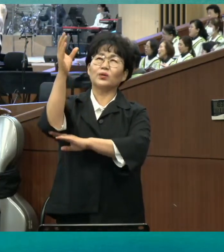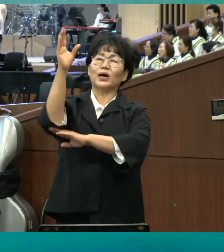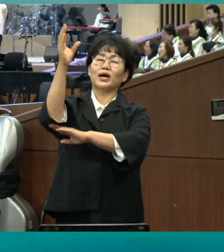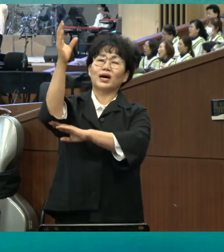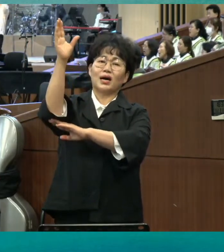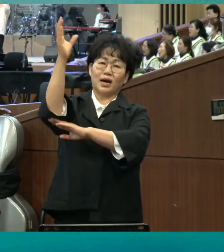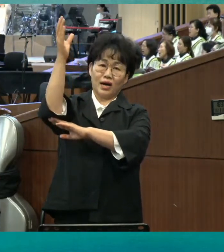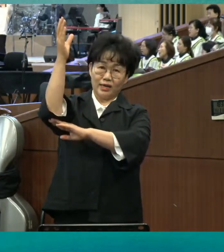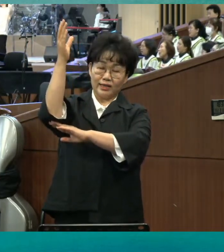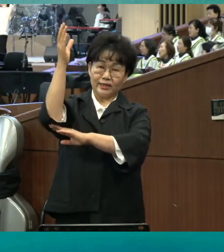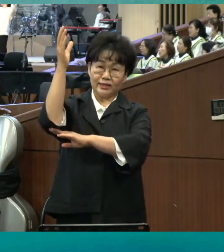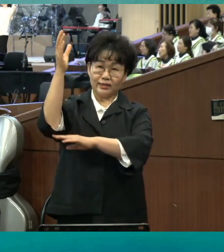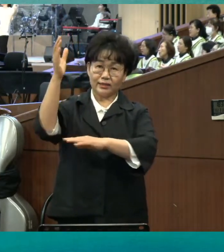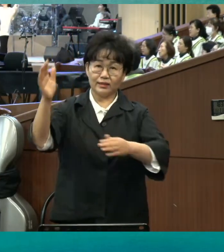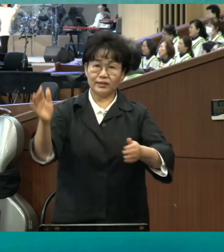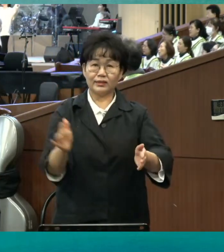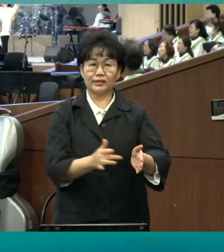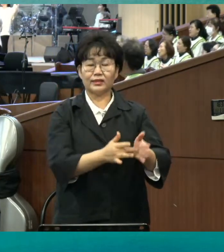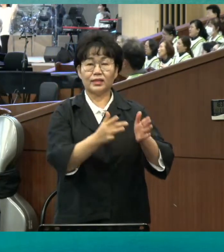영광이